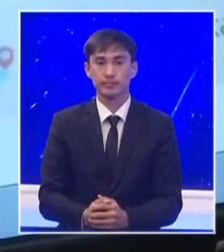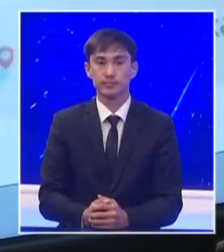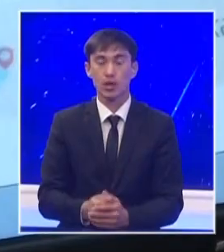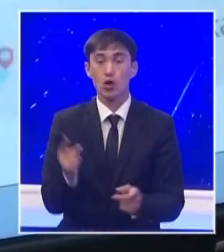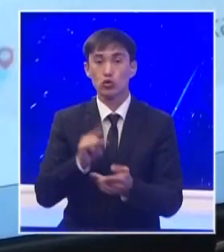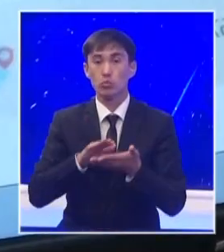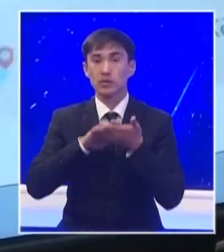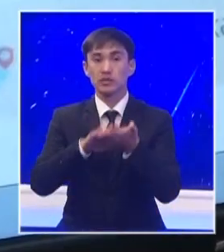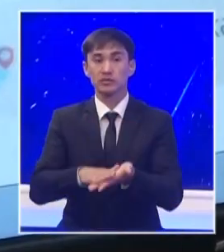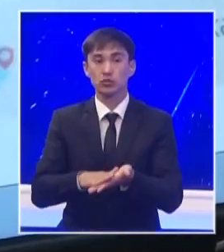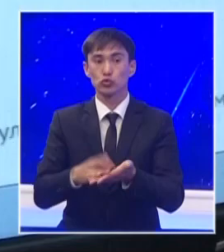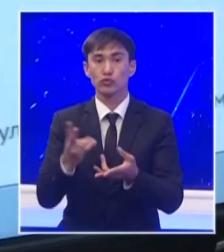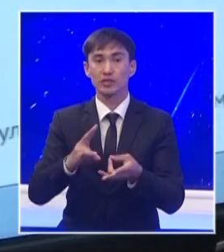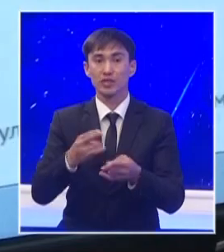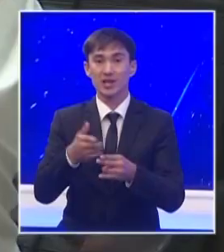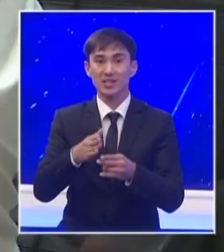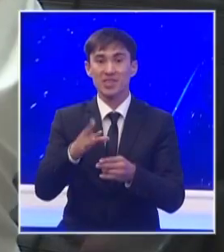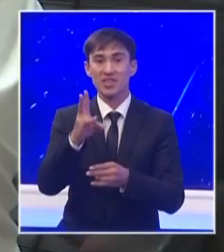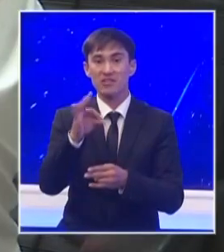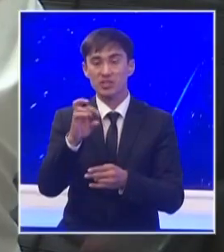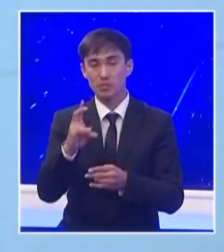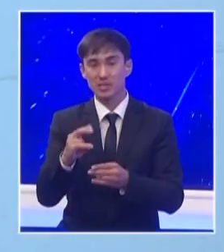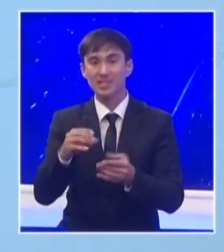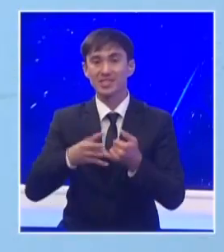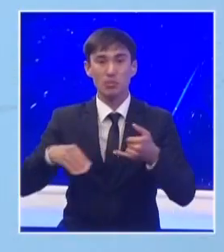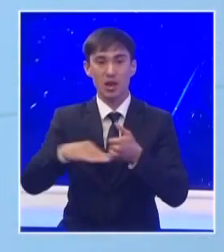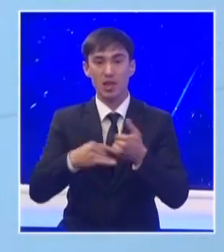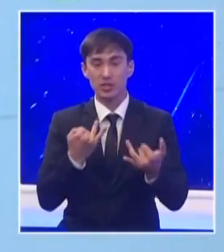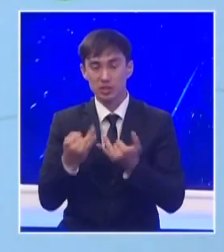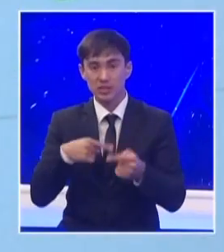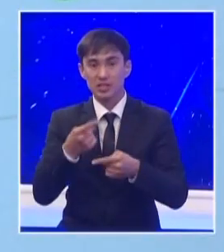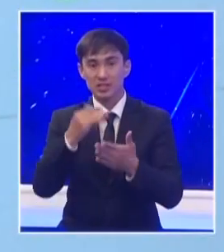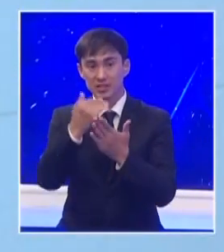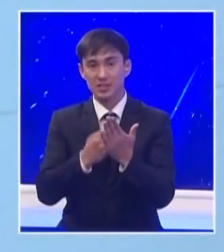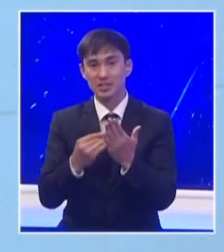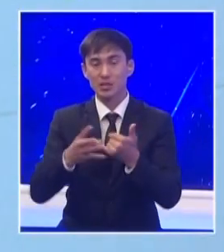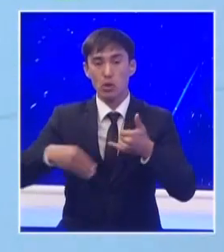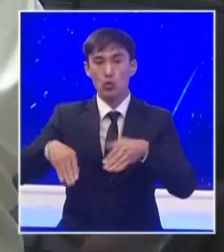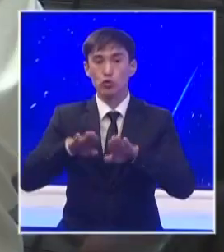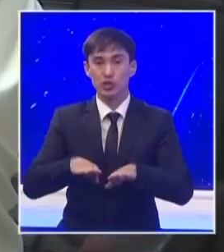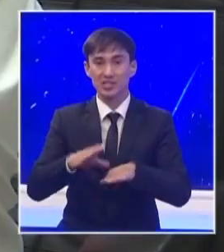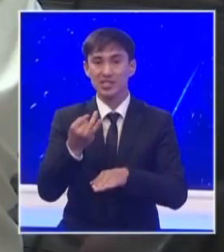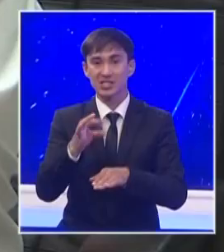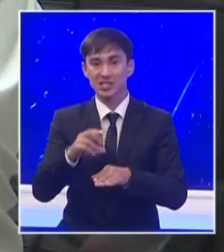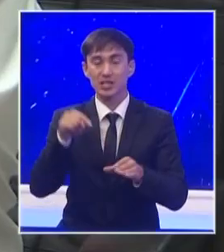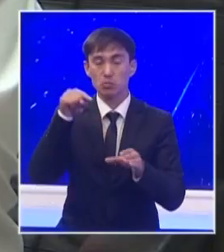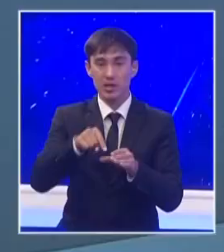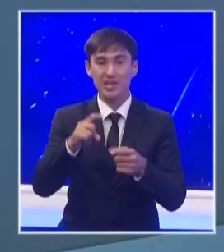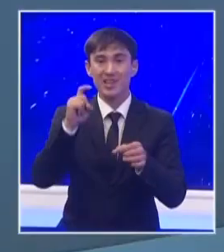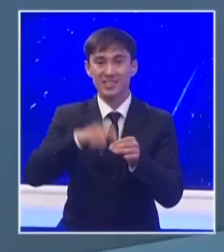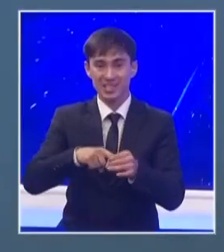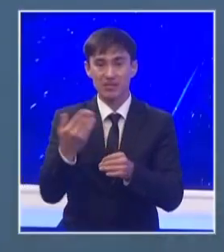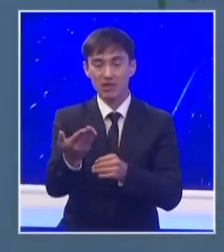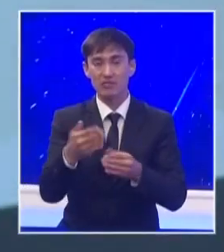Чтобы подать заявку, нужно войти в его раздел «Недвижимость», далее «Земельные отношения». Здесь есть графа «Земельный участок под ИЖСЭ». Нажимаете кнопку регистрации